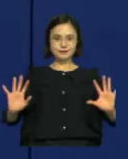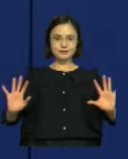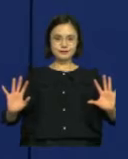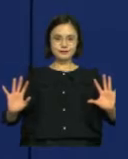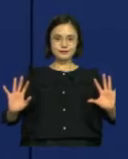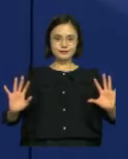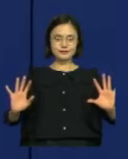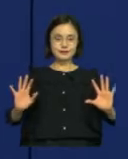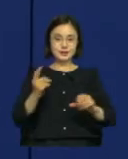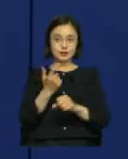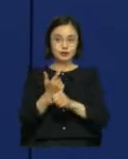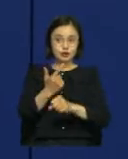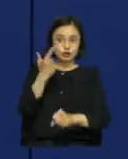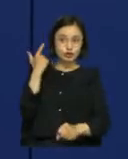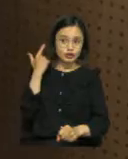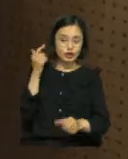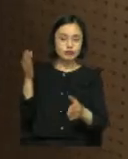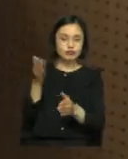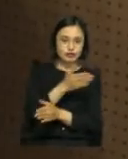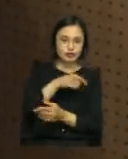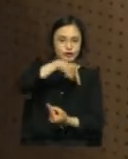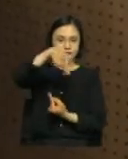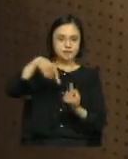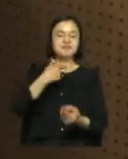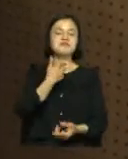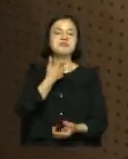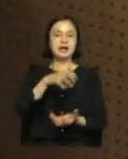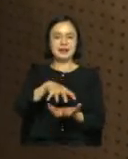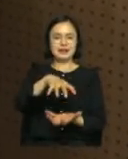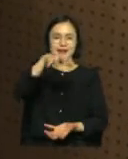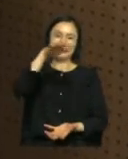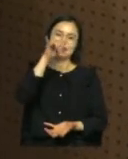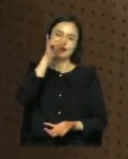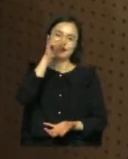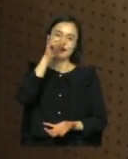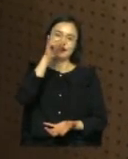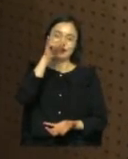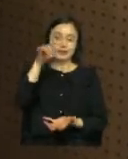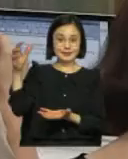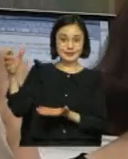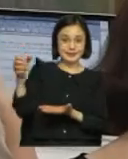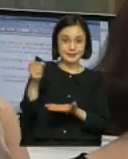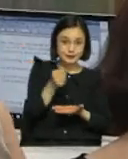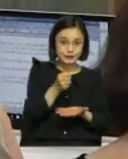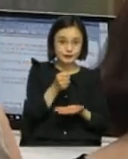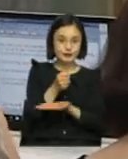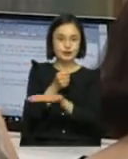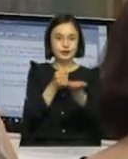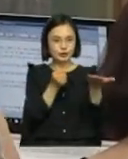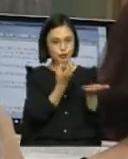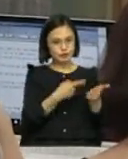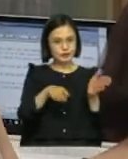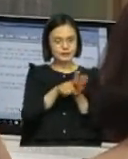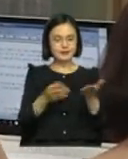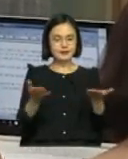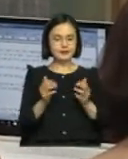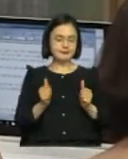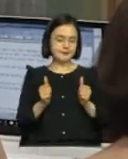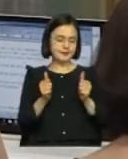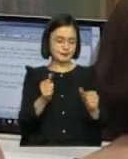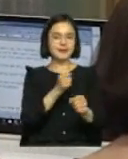실력을 바탕으로 시민의 삶을 제대로 바꾸는 시정을 통해 시민의 준엄한 명령을 꼭 완수하게 따는 포브